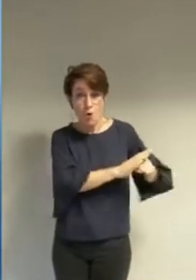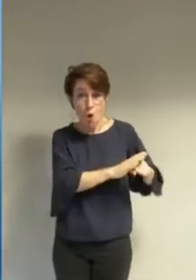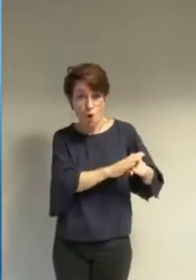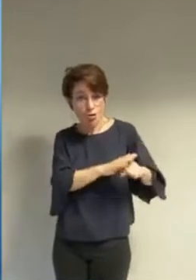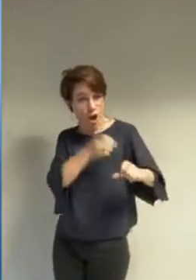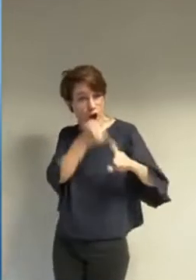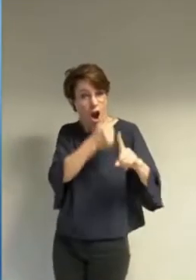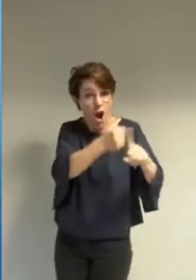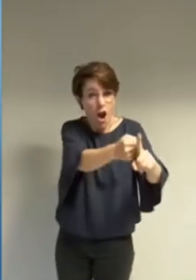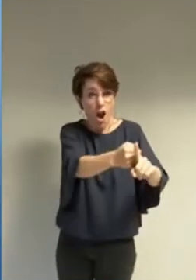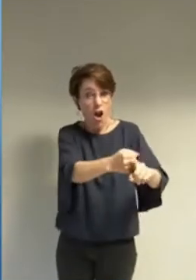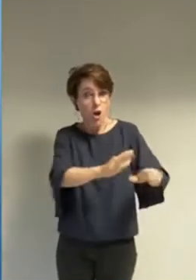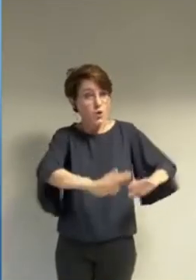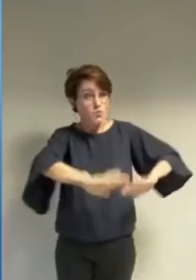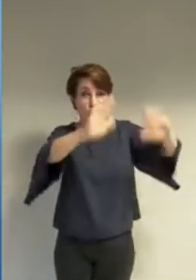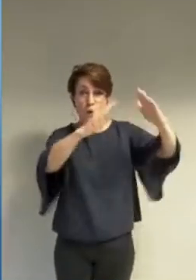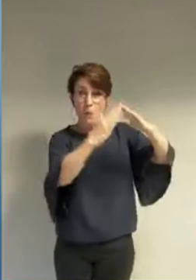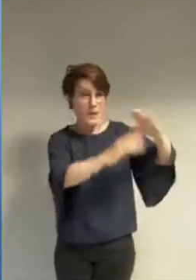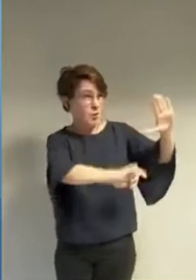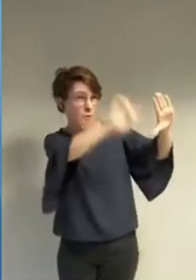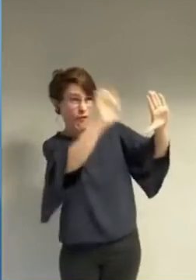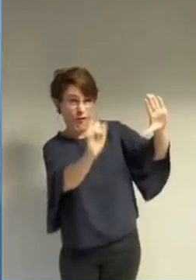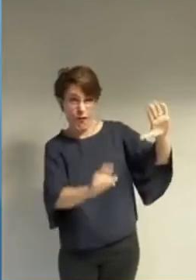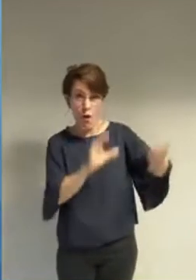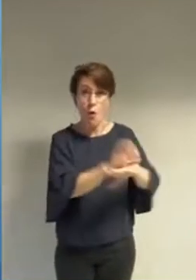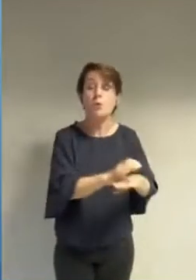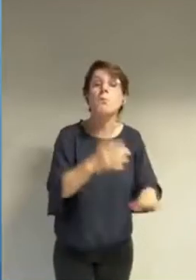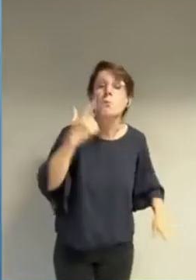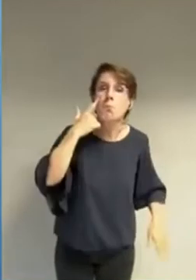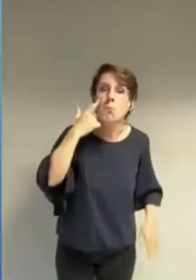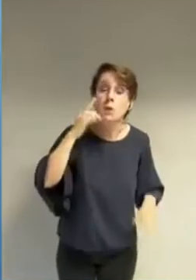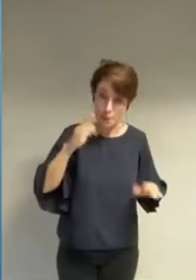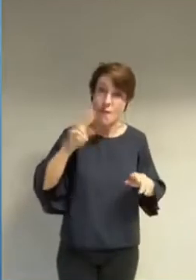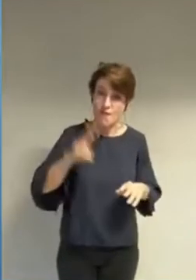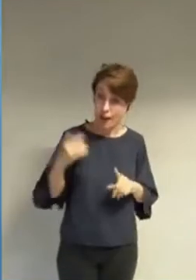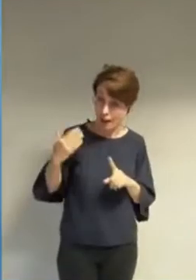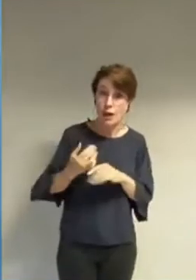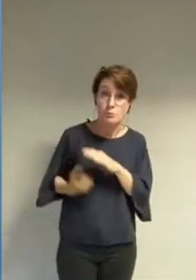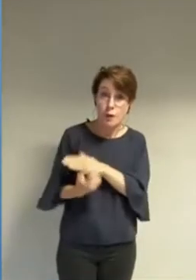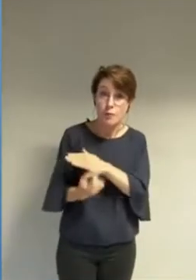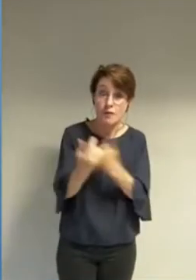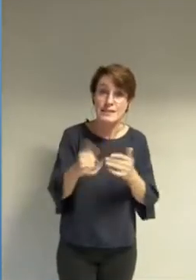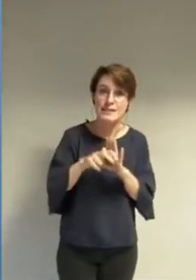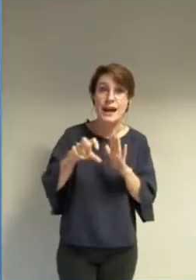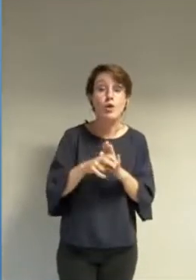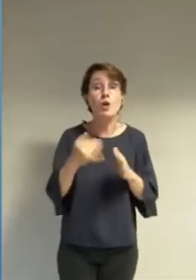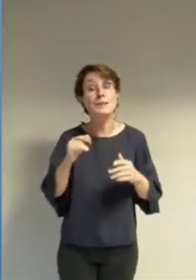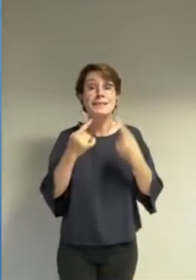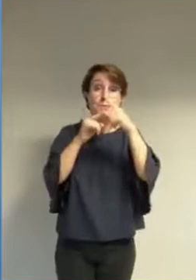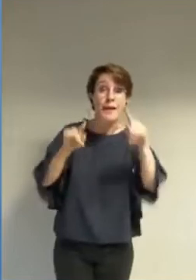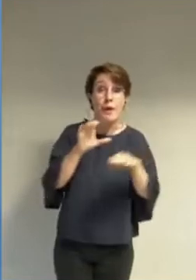voir attaquer? On ne sait pas, mais en tout cas, c'est ce qui arrive dans Grenoble à ceux qui ne sont pas d'accord avec